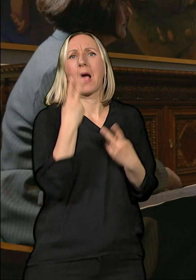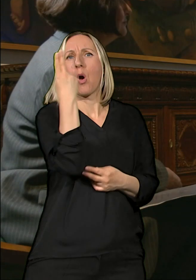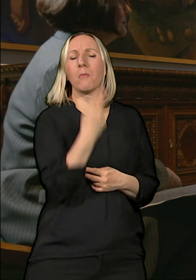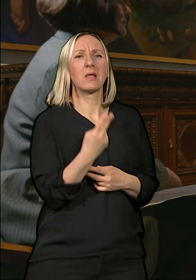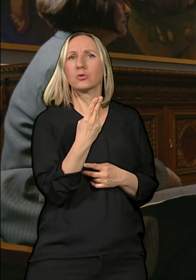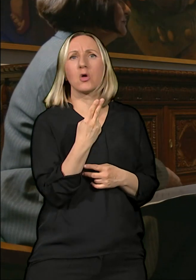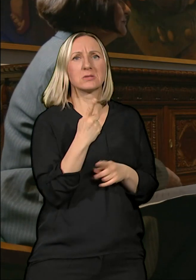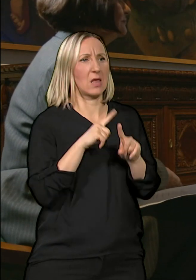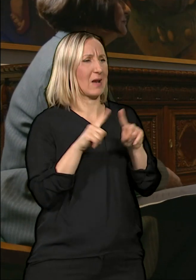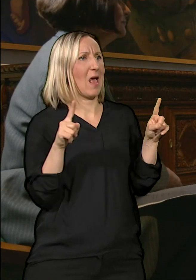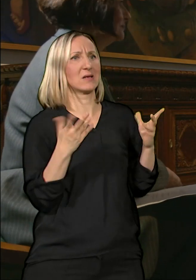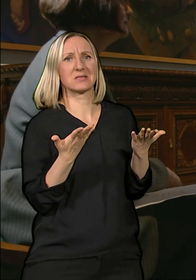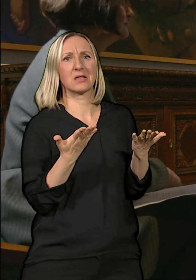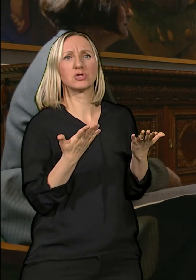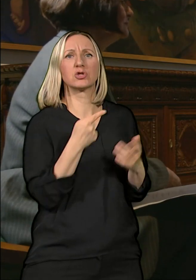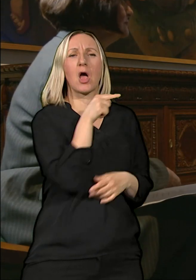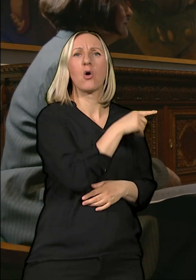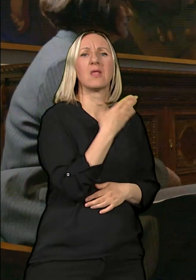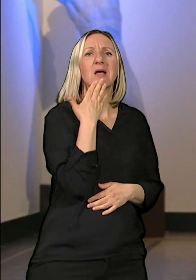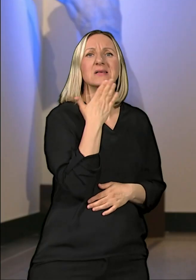od zabavljača.